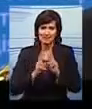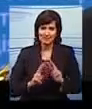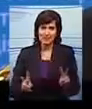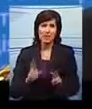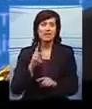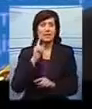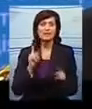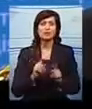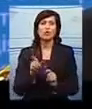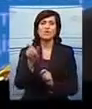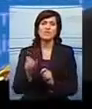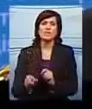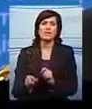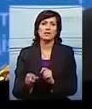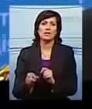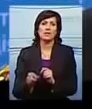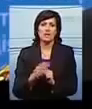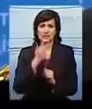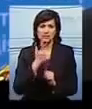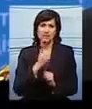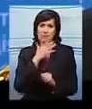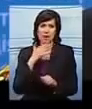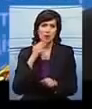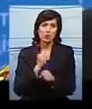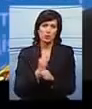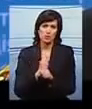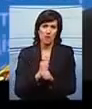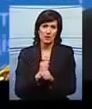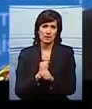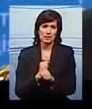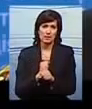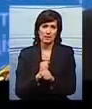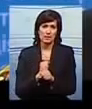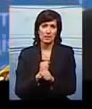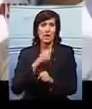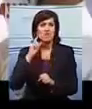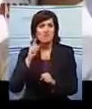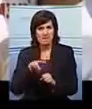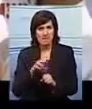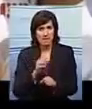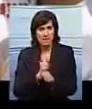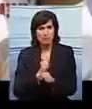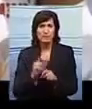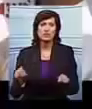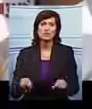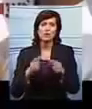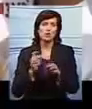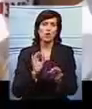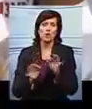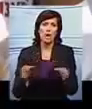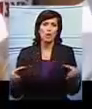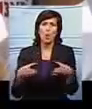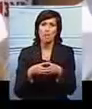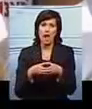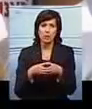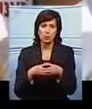знаю. Я знаю, що він звик багато працювати, вміє працювати, створив нормальну